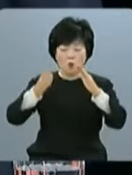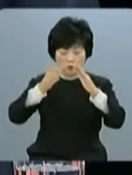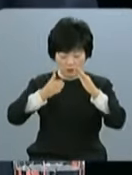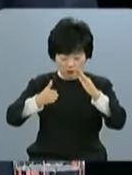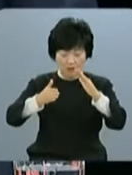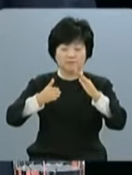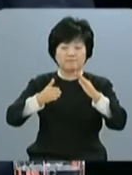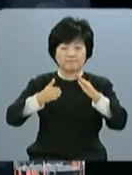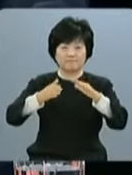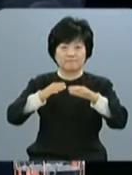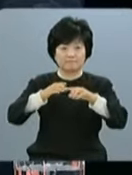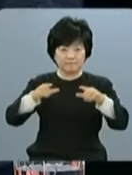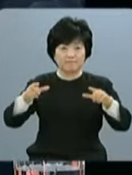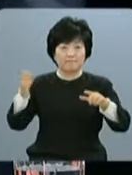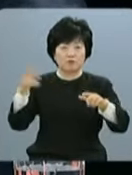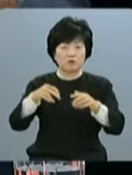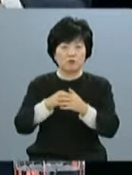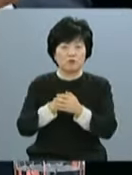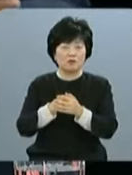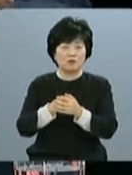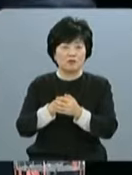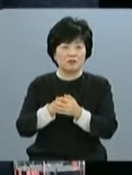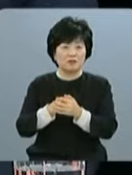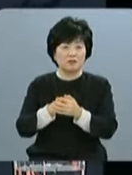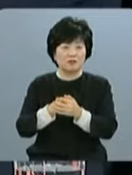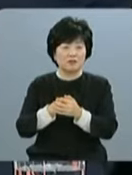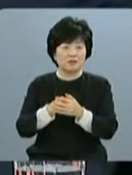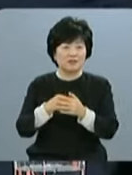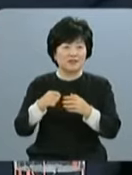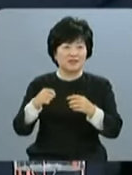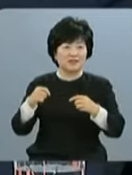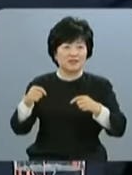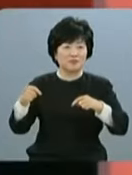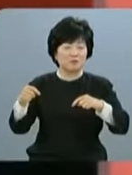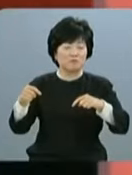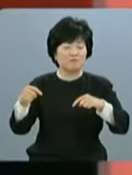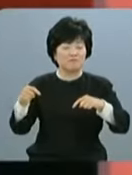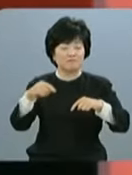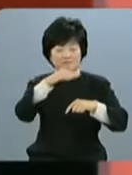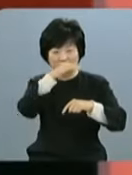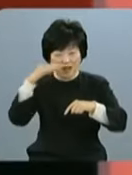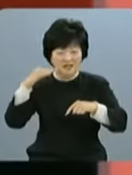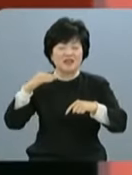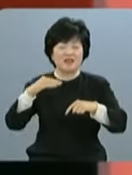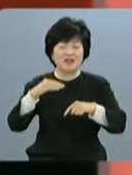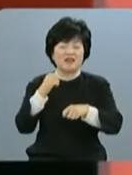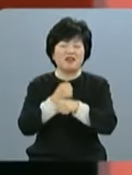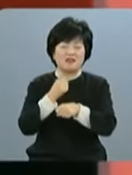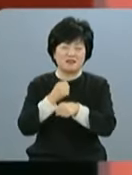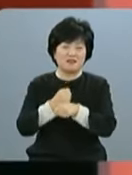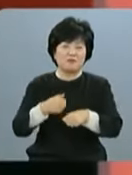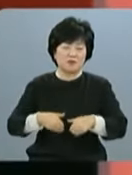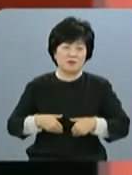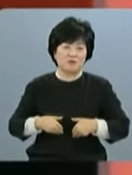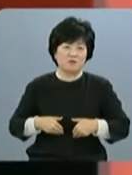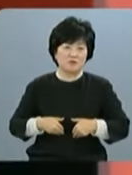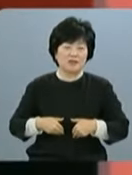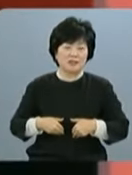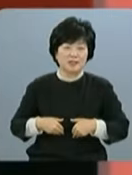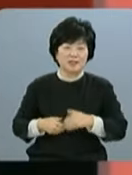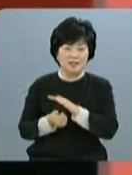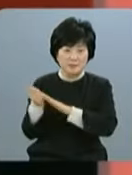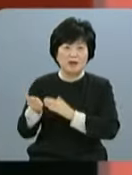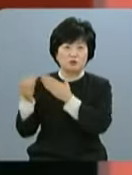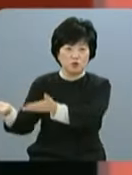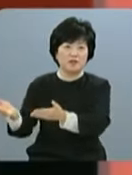통해서 그분들에게 희망을 드려야죠. 예, 저 다른 분에게 질문하라고 네. 지금 사회자가 네, 압박을 네, 많이 네. 주시니까 네. 이 토론은 네. 다음번 제 주도권이 오게 되면 네. 또 질문을